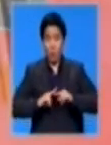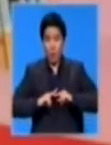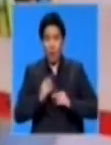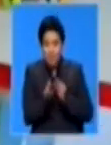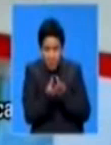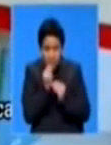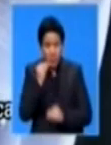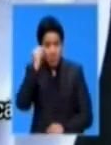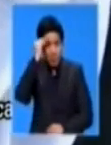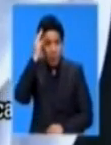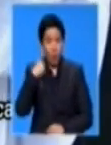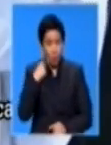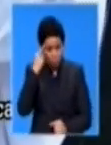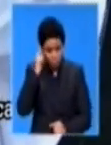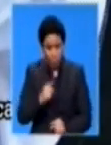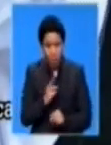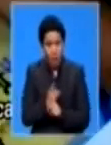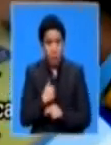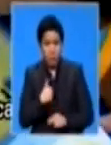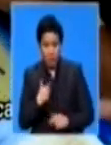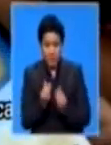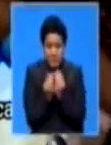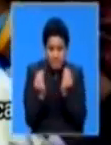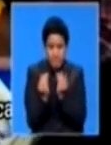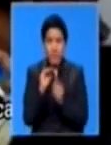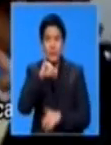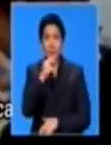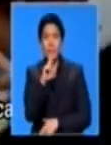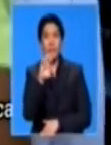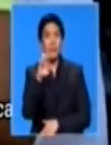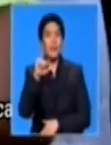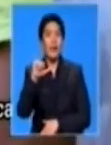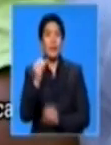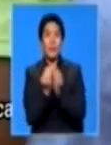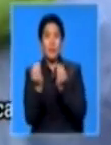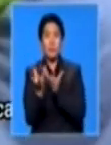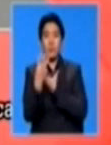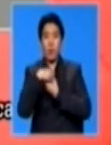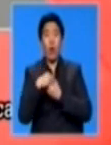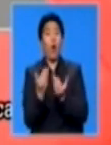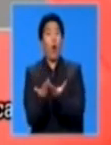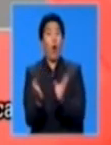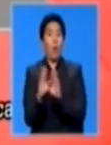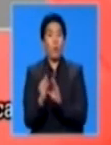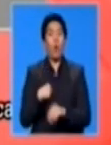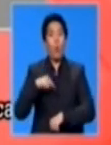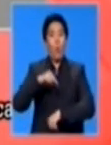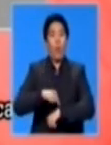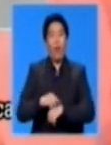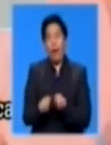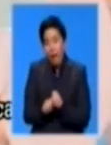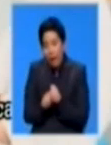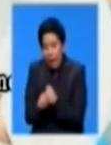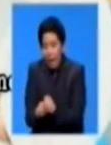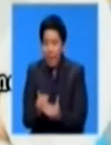มีสติในการรักษารับรู้มีคุณธรรมจริยธรรมสำหรับของขวัญให้ครอบครัวก็คือมอบเวลาให้ความรัก